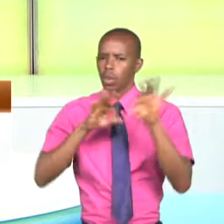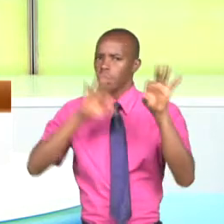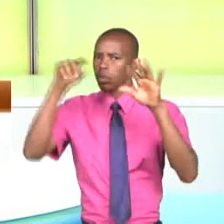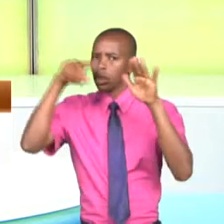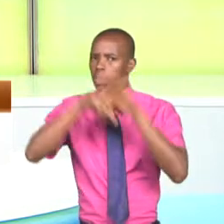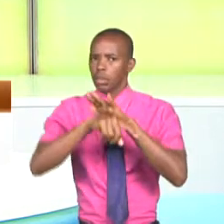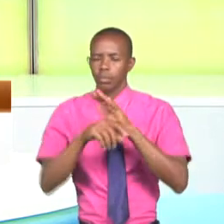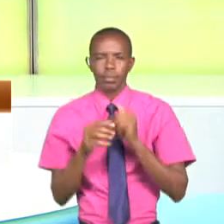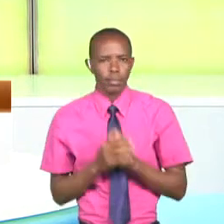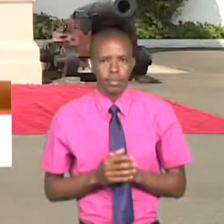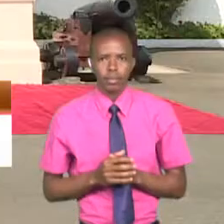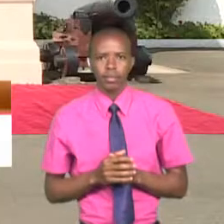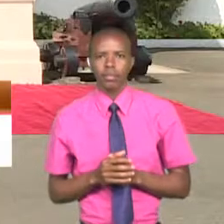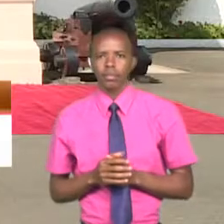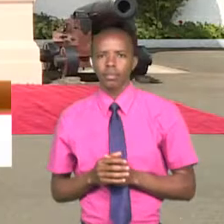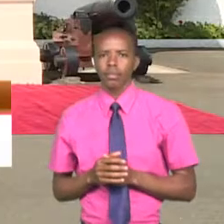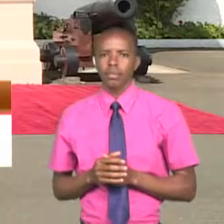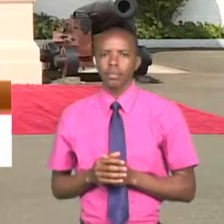zaidi.